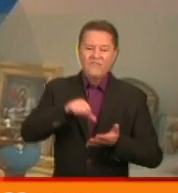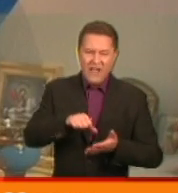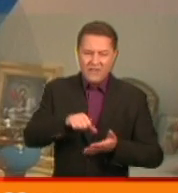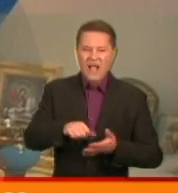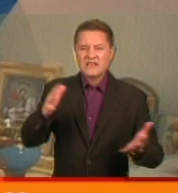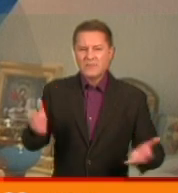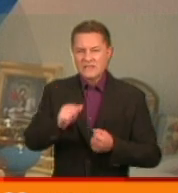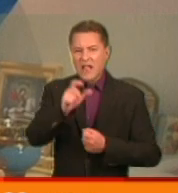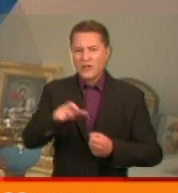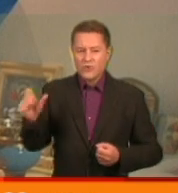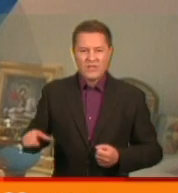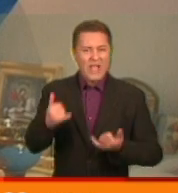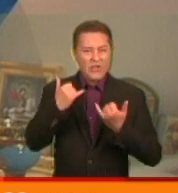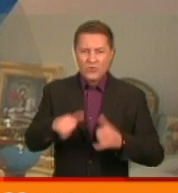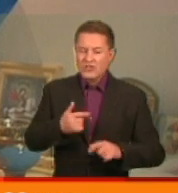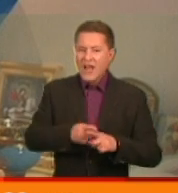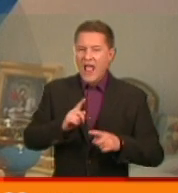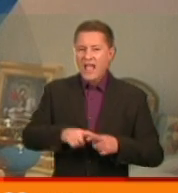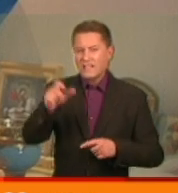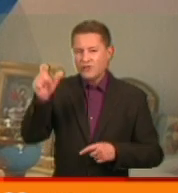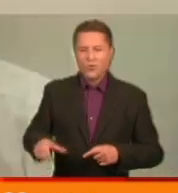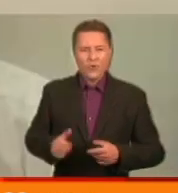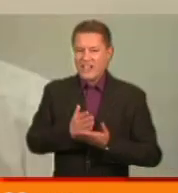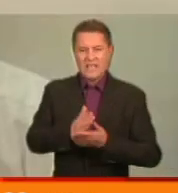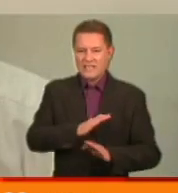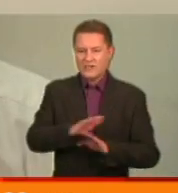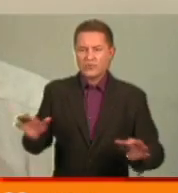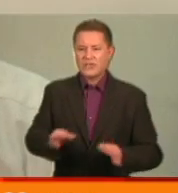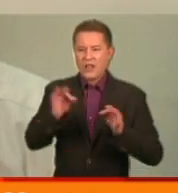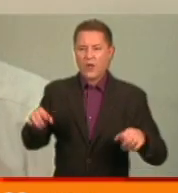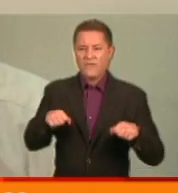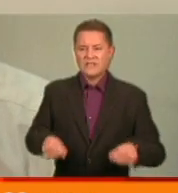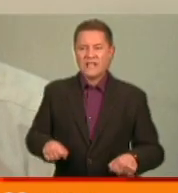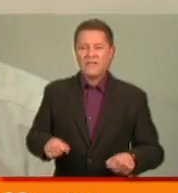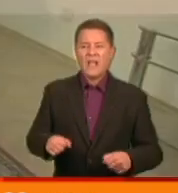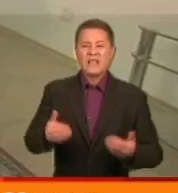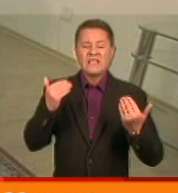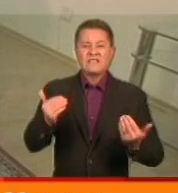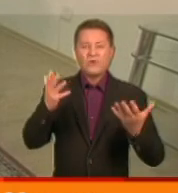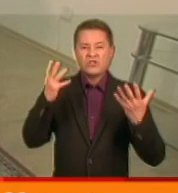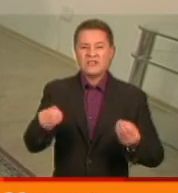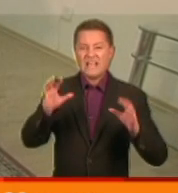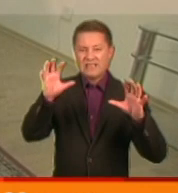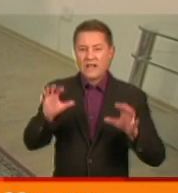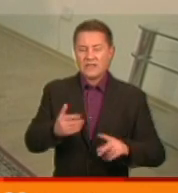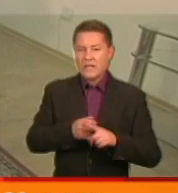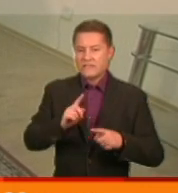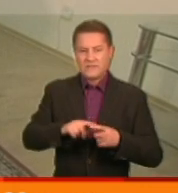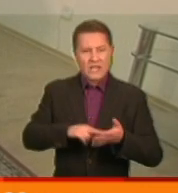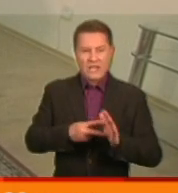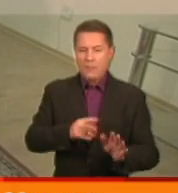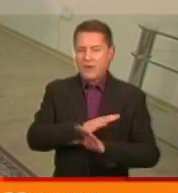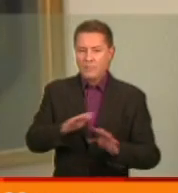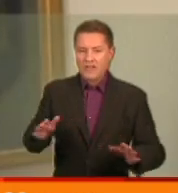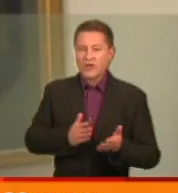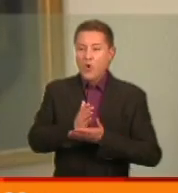гарячі бойові точки. Неужели цей дитина не заслуговує ніякого статусу? На сьогоднішній день законодавством це не передбачено. У службі у справах ветеранів війни та